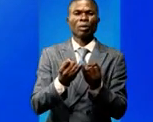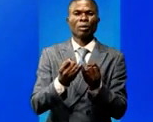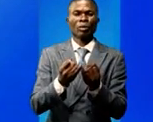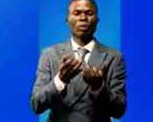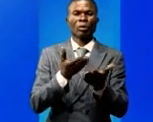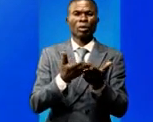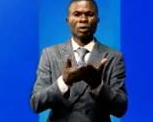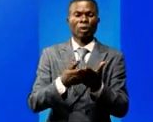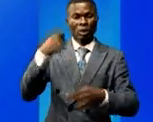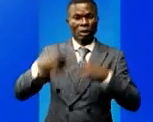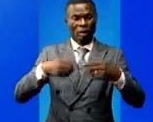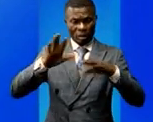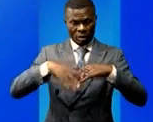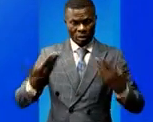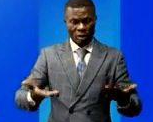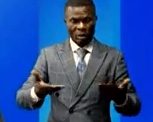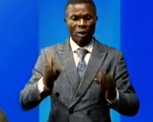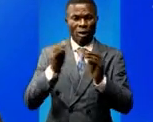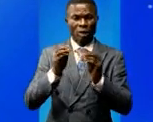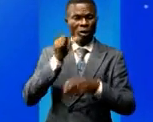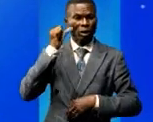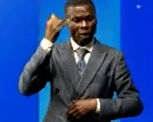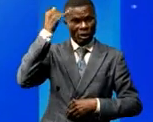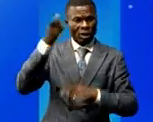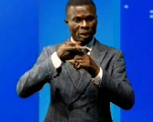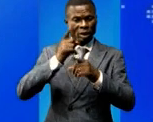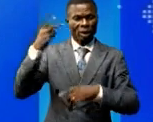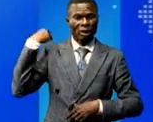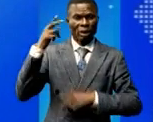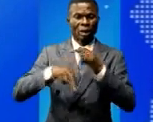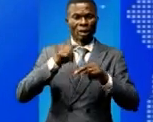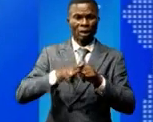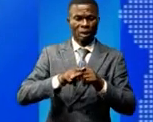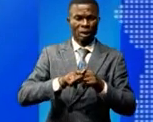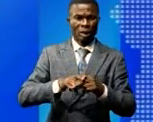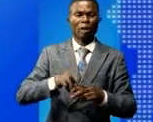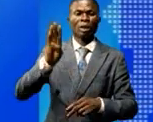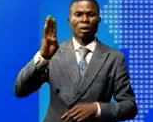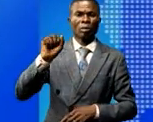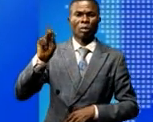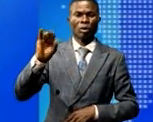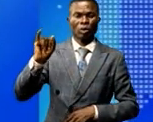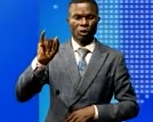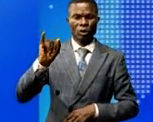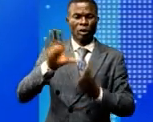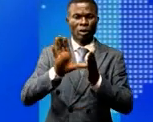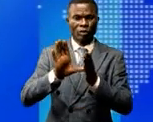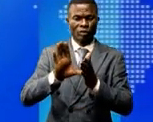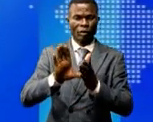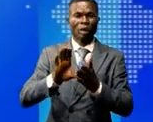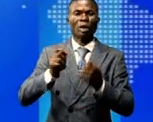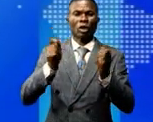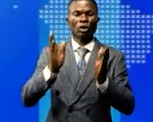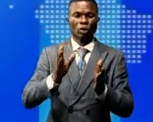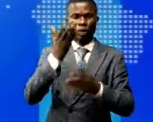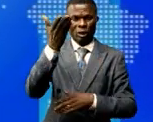après débat au cours de cette plénière, une initiative du député national Boris Mboko, Sylvie Mwembo, Jérémy Kiakwete et Bernard